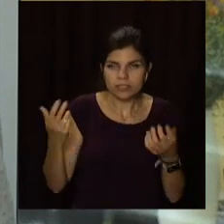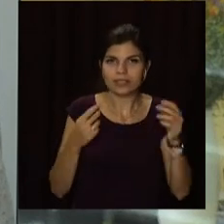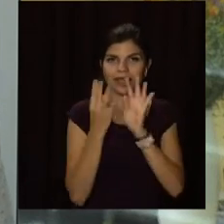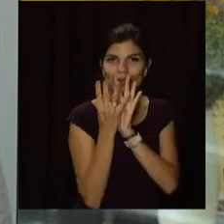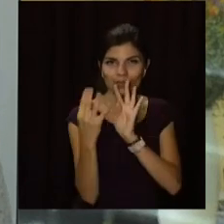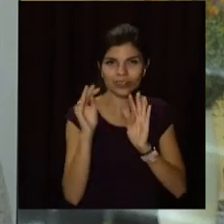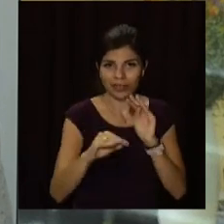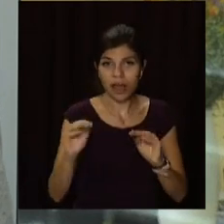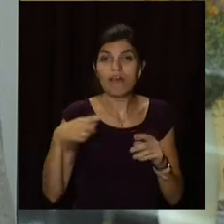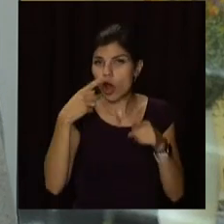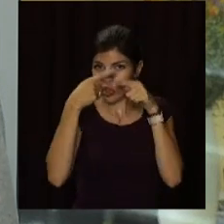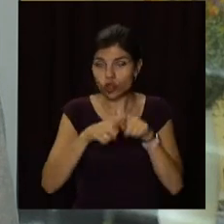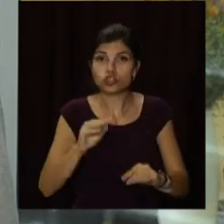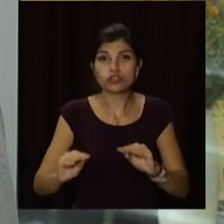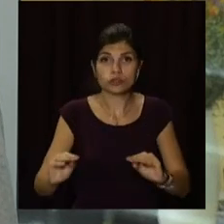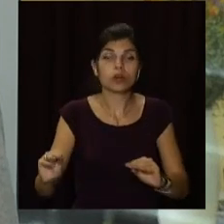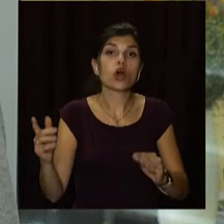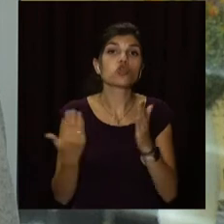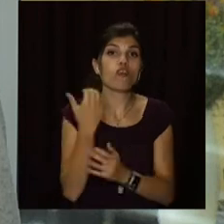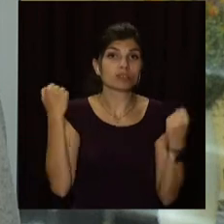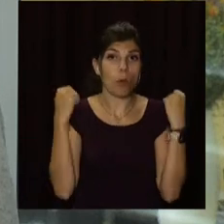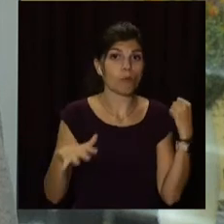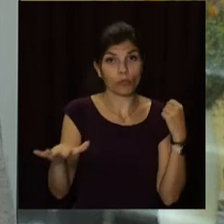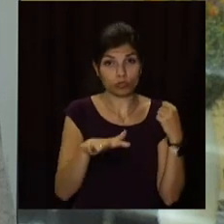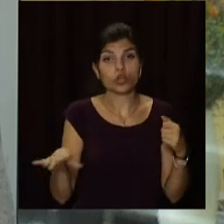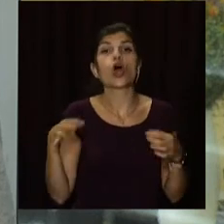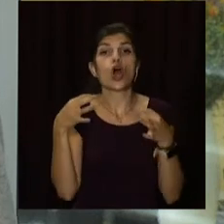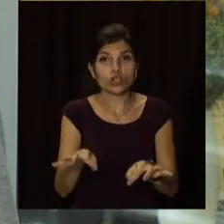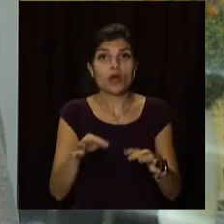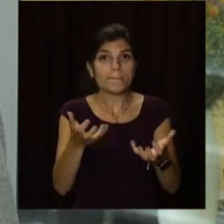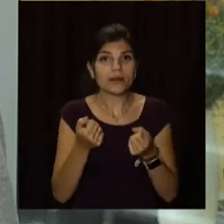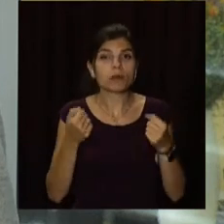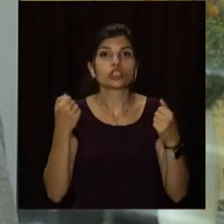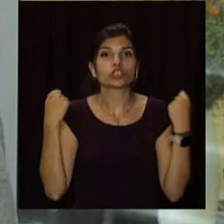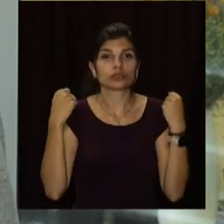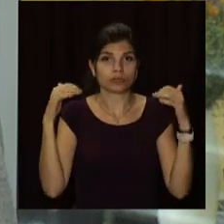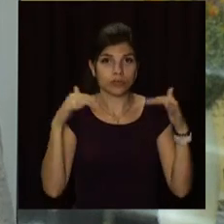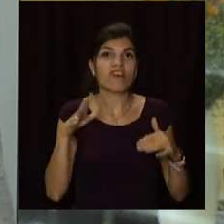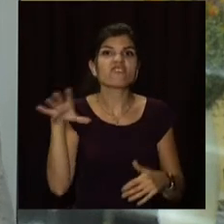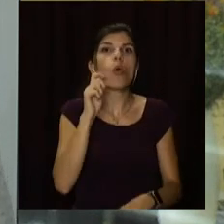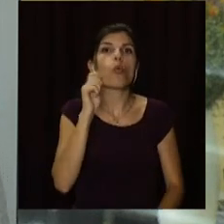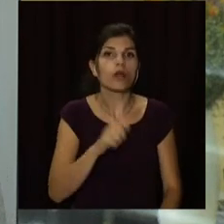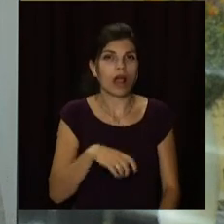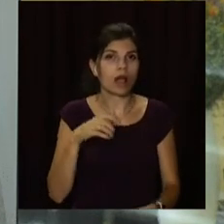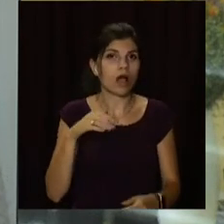міськраді кажуть, технічне оснащення нових спортивних майданчиків дозволить приймати змагання всеукраїнського рівня.